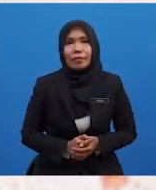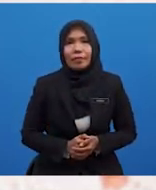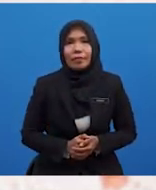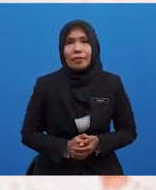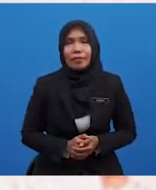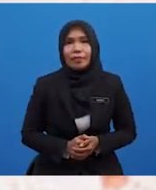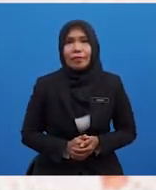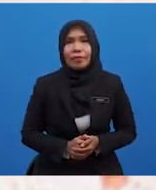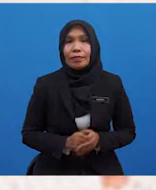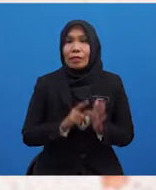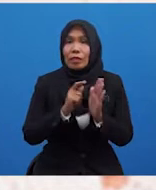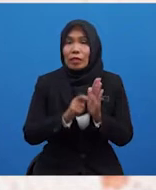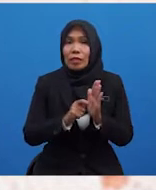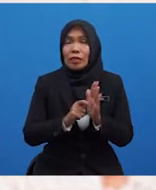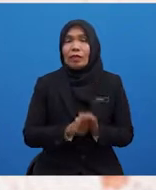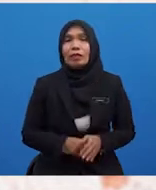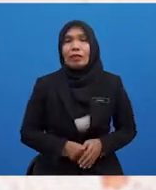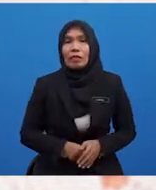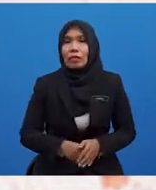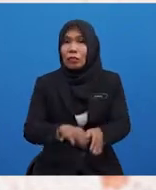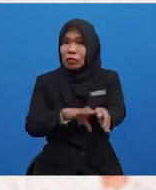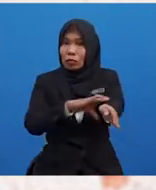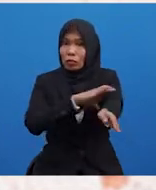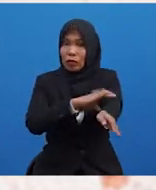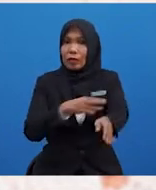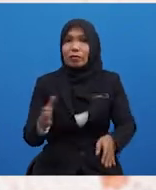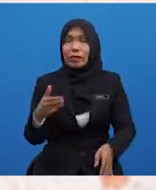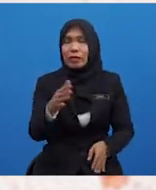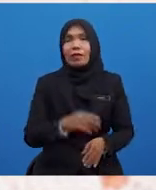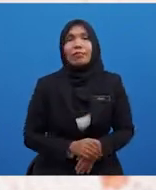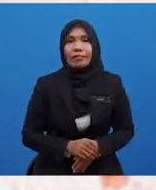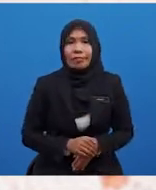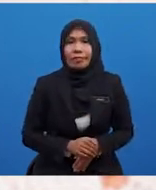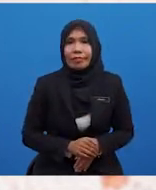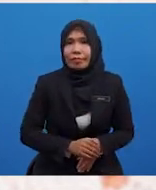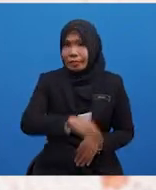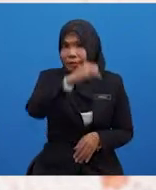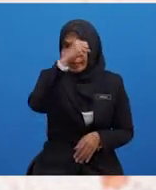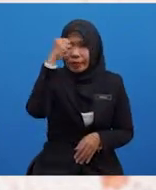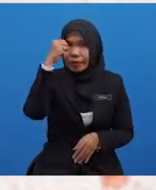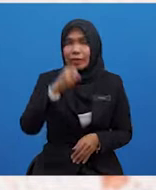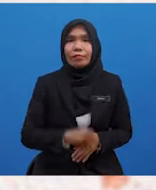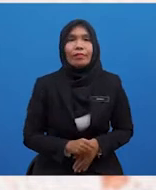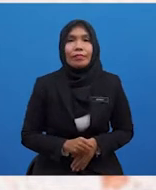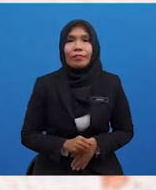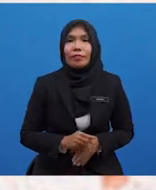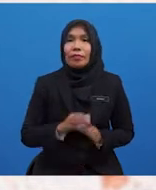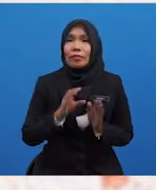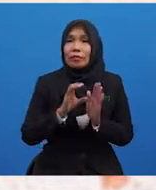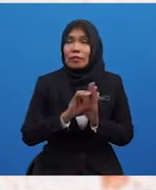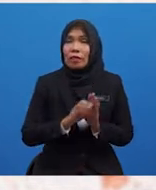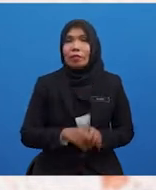sebagai carta tulang ikan? Hal ini disebabkan gambar rajah ini